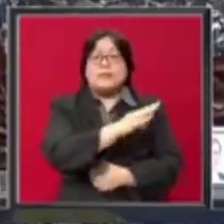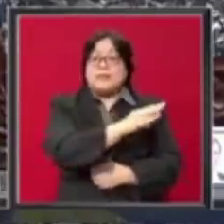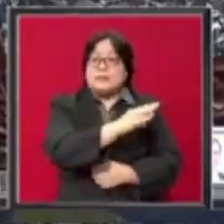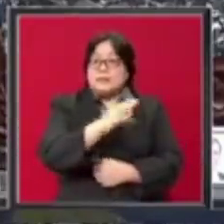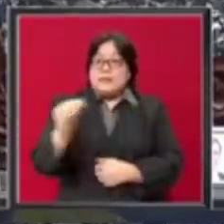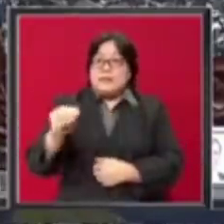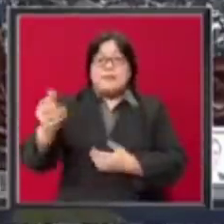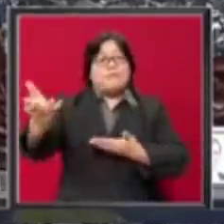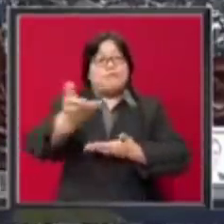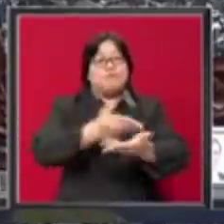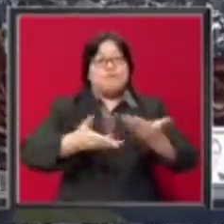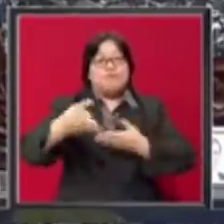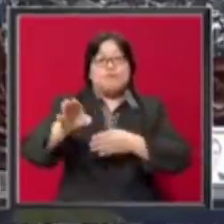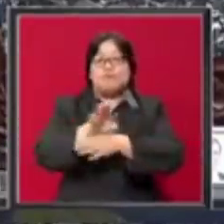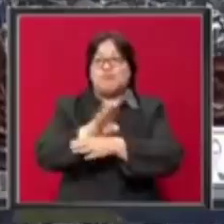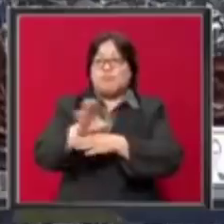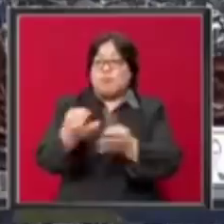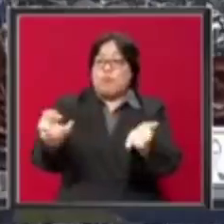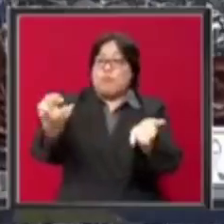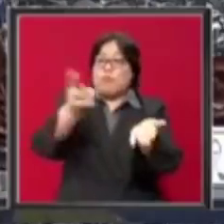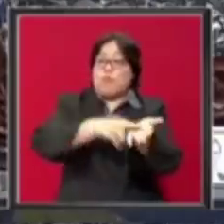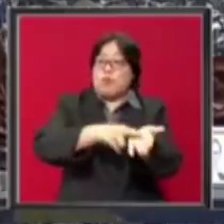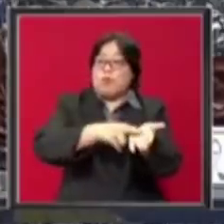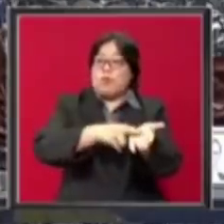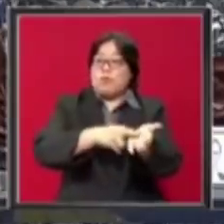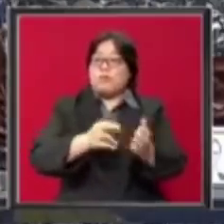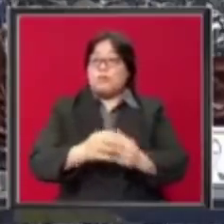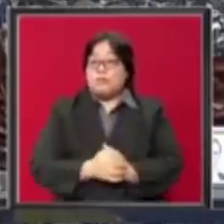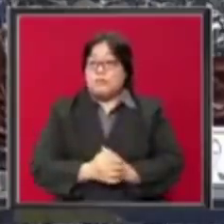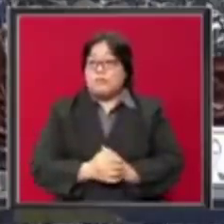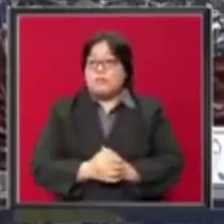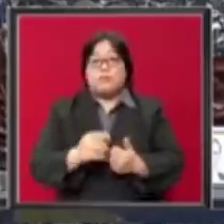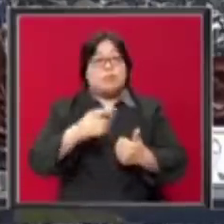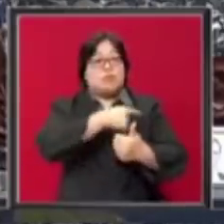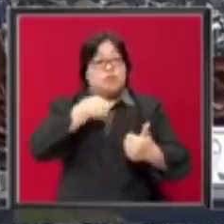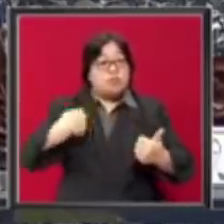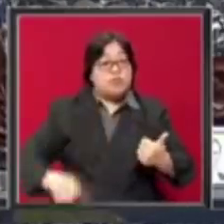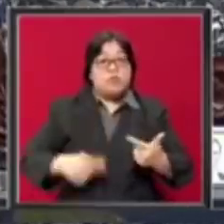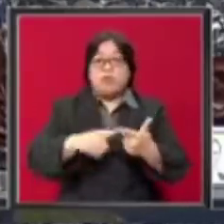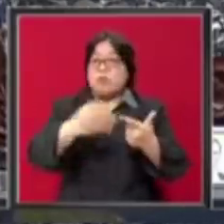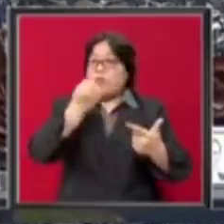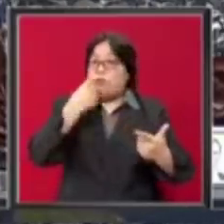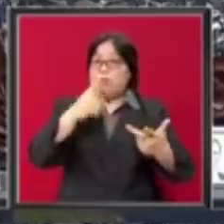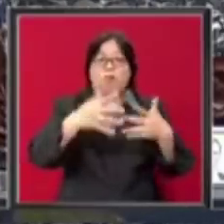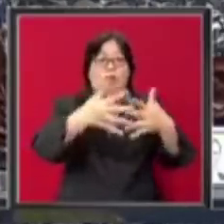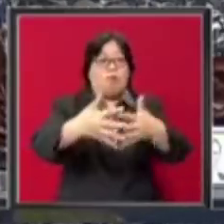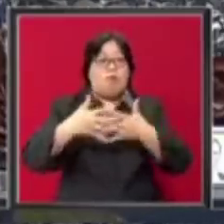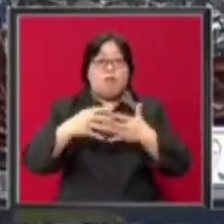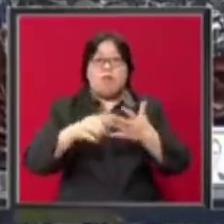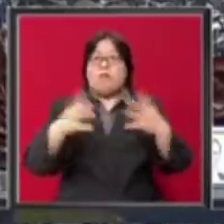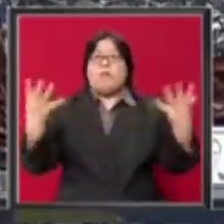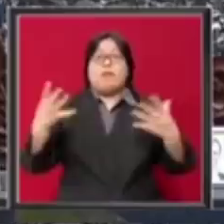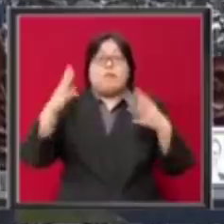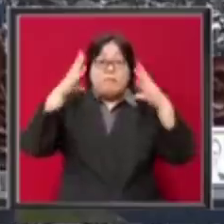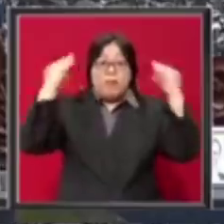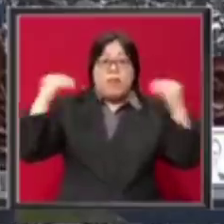juga perdagangan yang telah direkodkan dengan China, Hong Kong, Amerika Syarikat, Belanda,